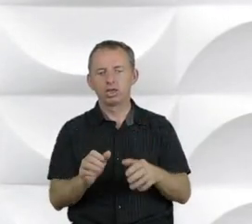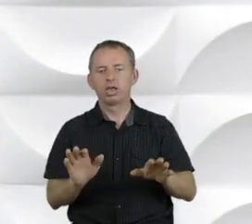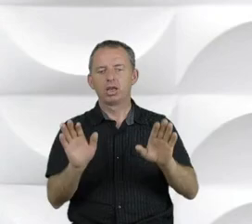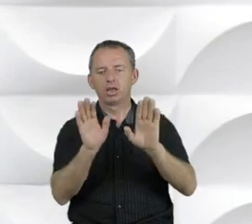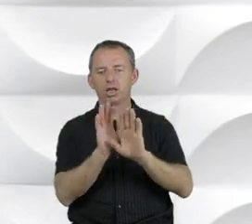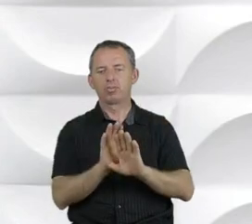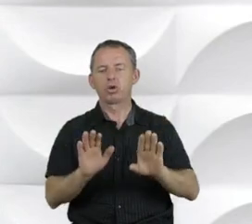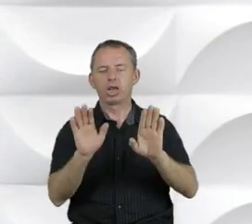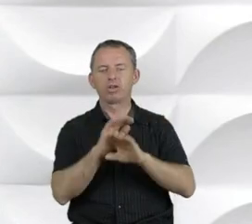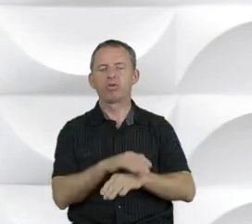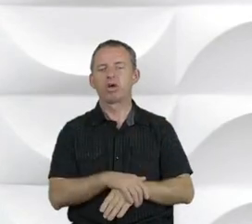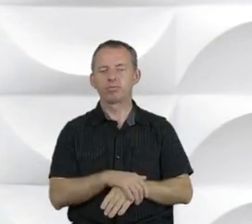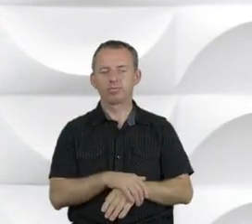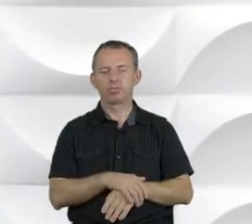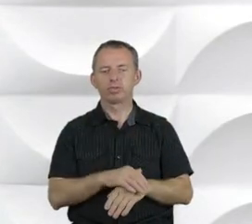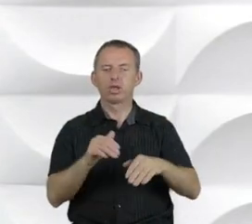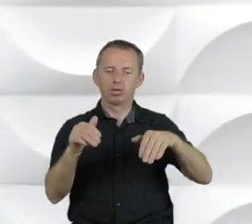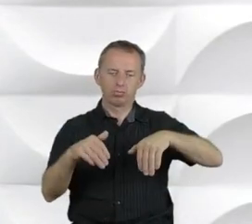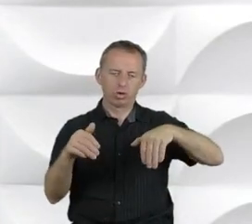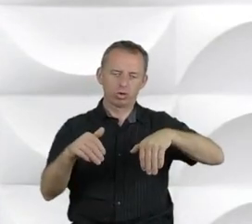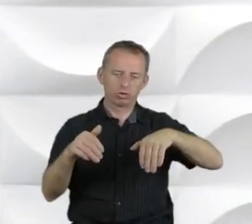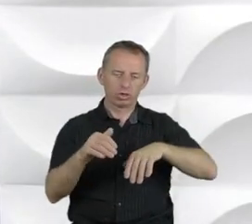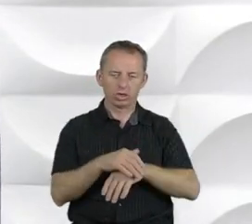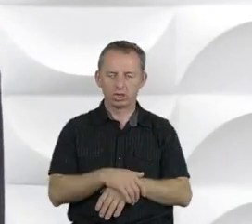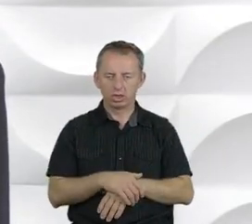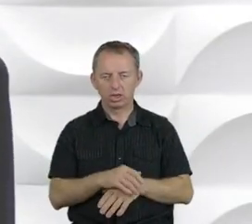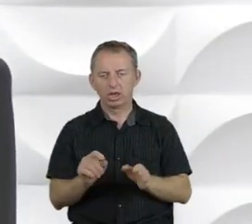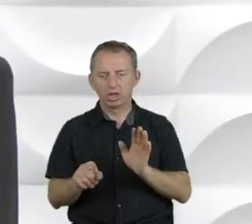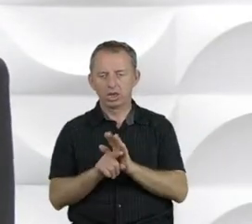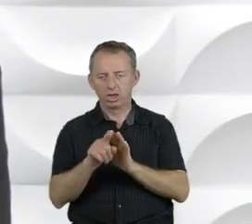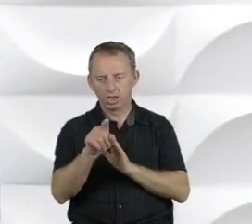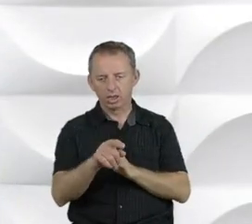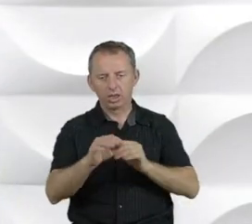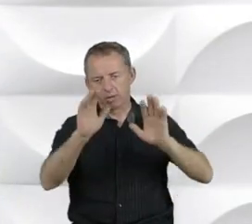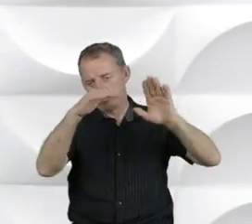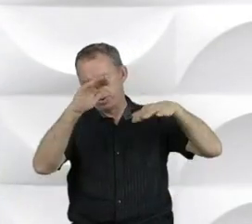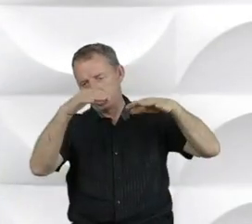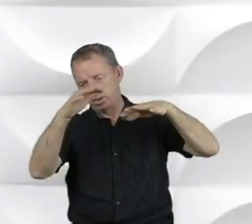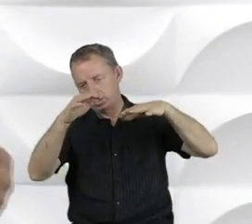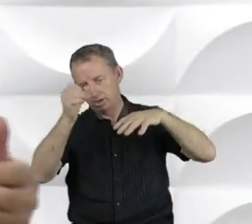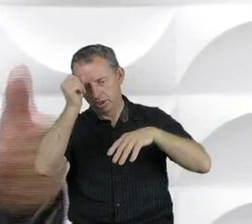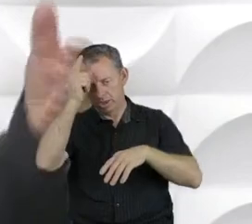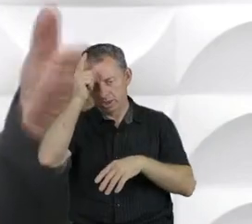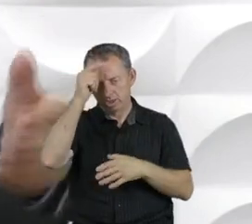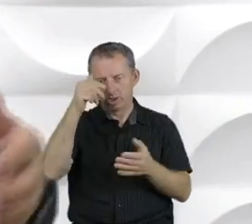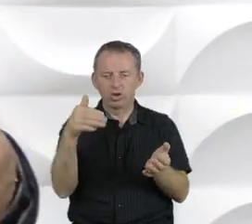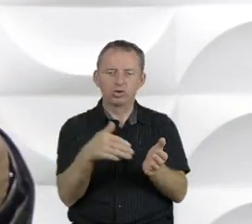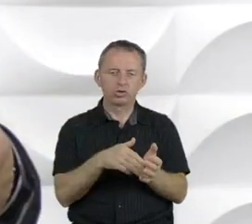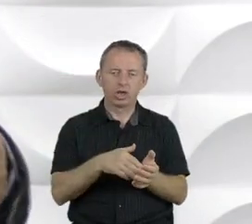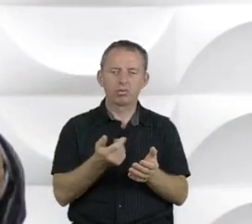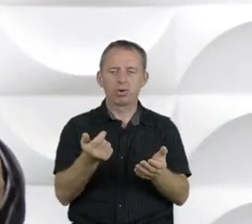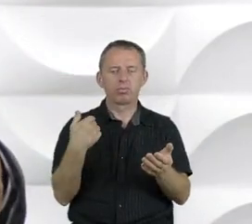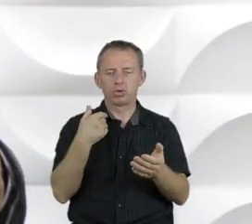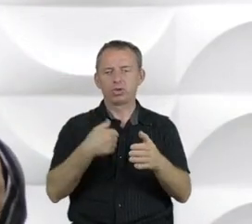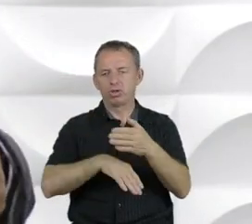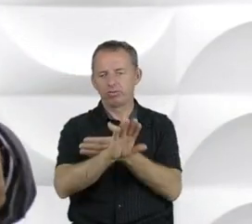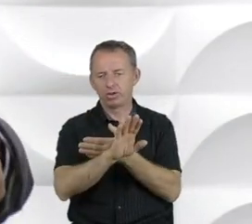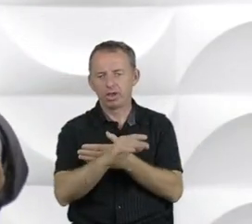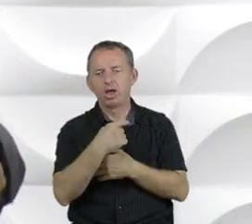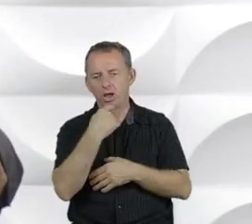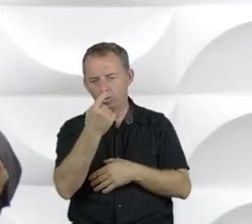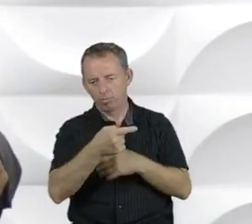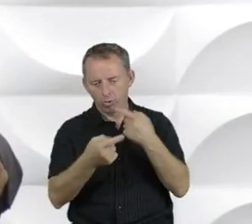nabożeństwie. Może dlatego, że padało dzisiaj rano, trzeba by z domu wyjść, ale powiem